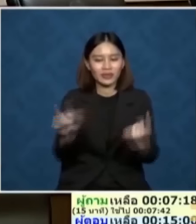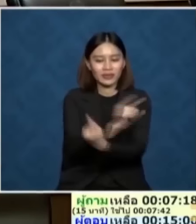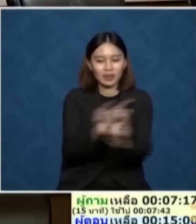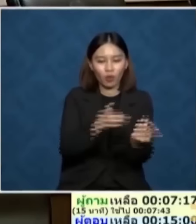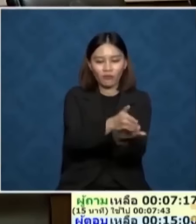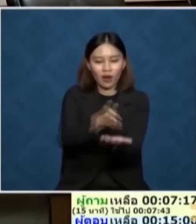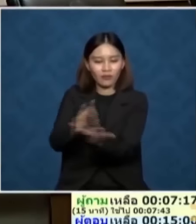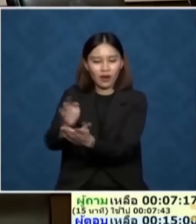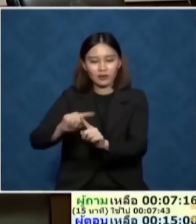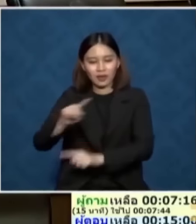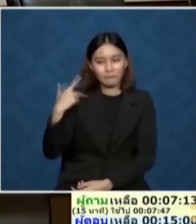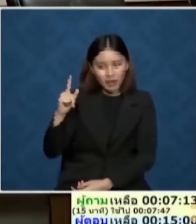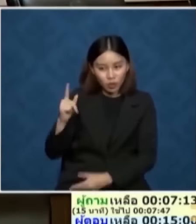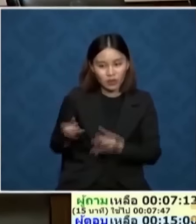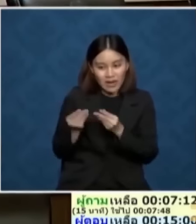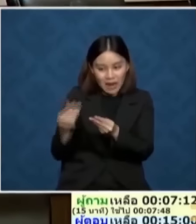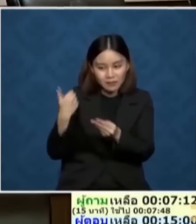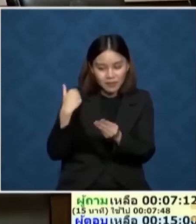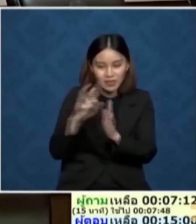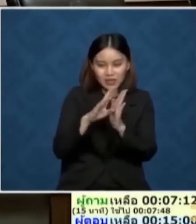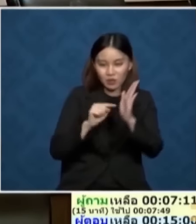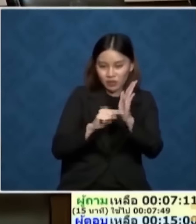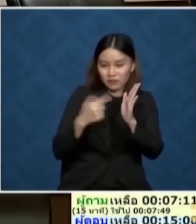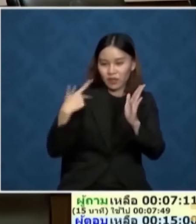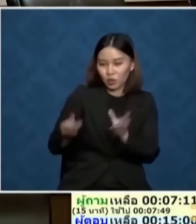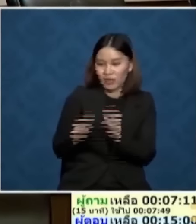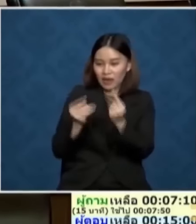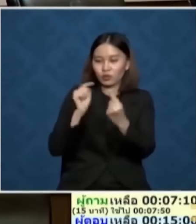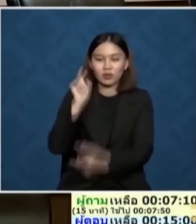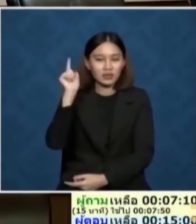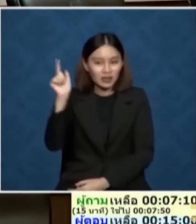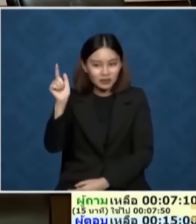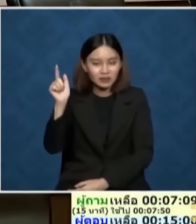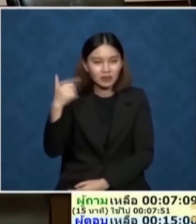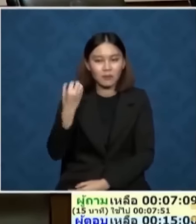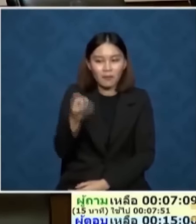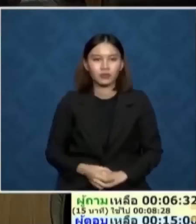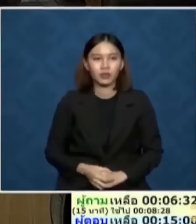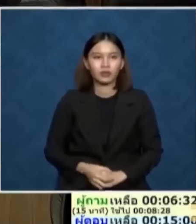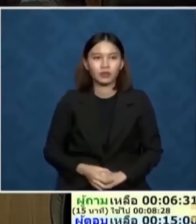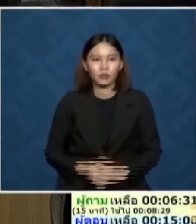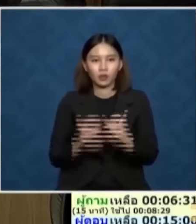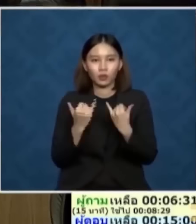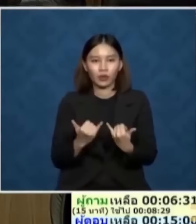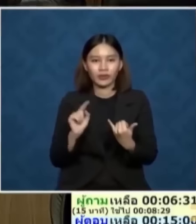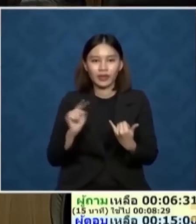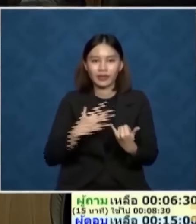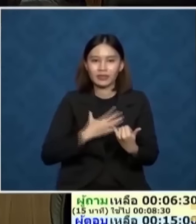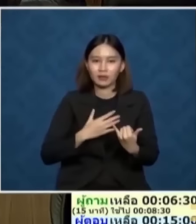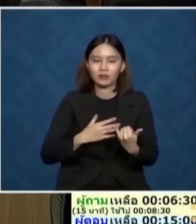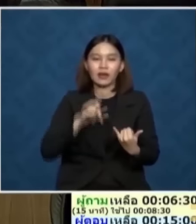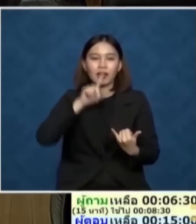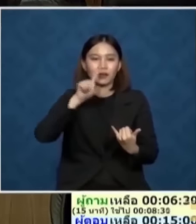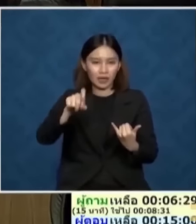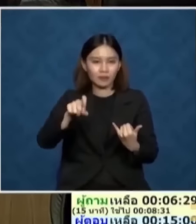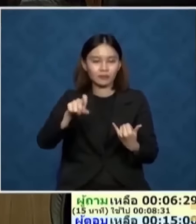ฝ่ายตั้งคำถามค่ะว่าตัวระเบียบนี้เนี่ยได้เอื้อประโยชน์ให้กับกรณีของคุณทักษิณมากน้อยเพียงใดแล้ววันนี้ค่ะดิฉันจึงมีคำถามนะค